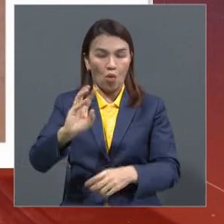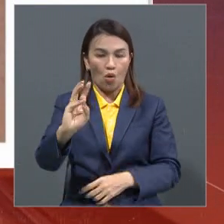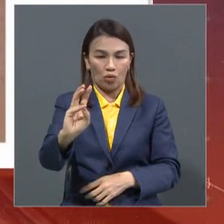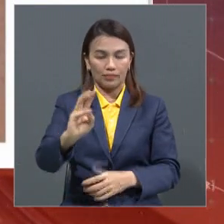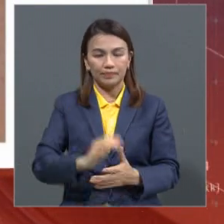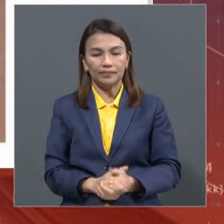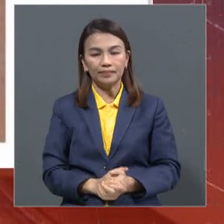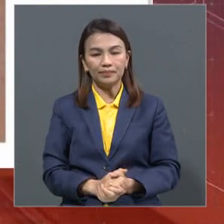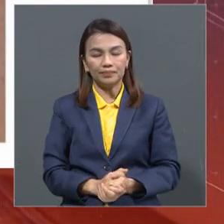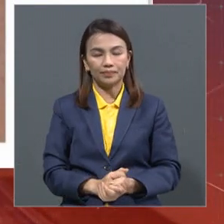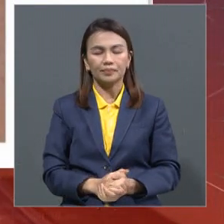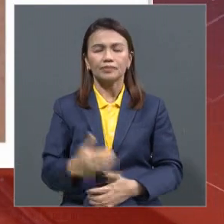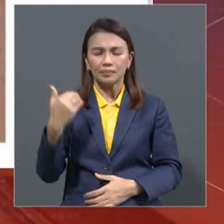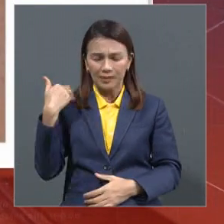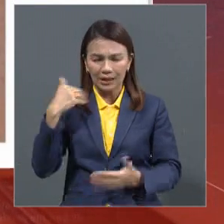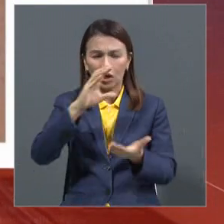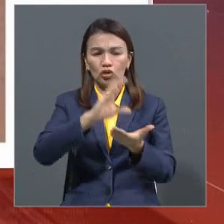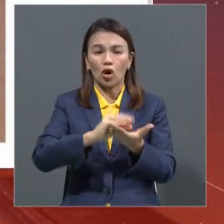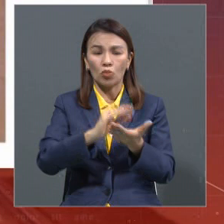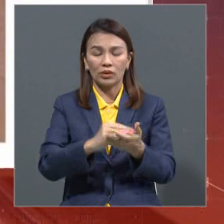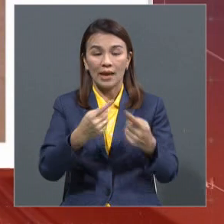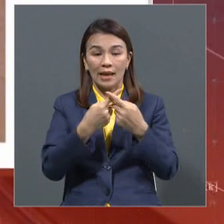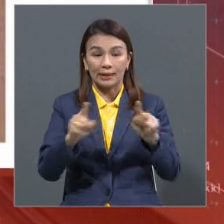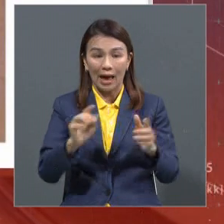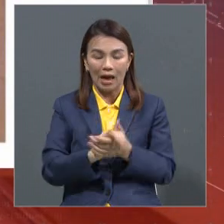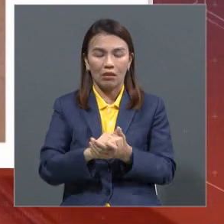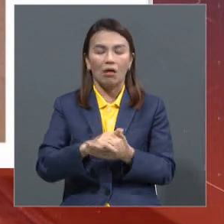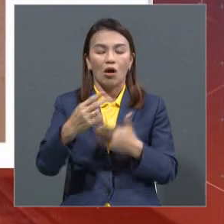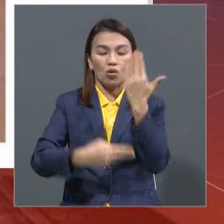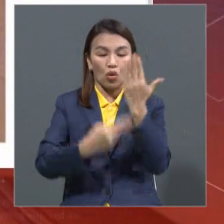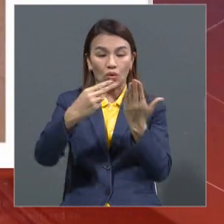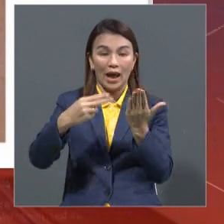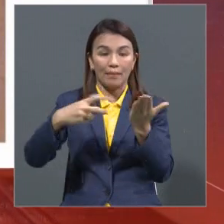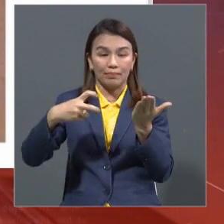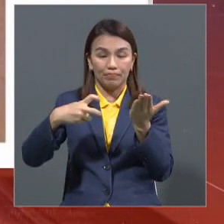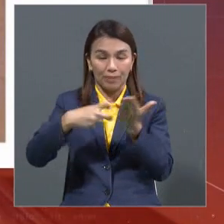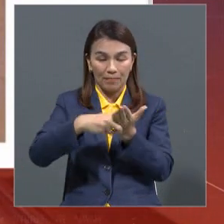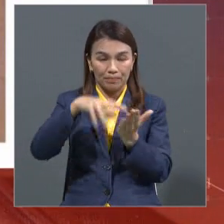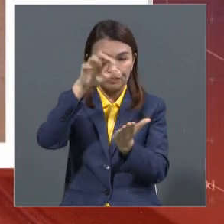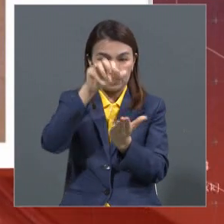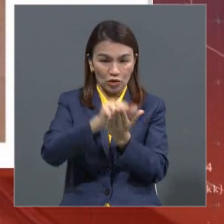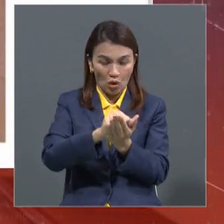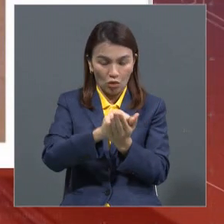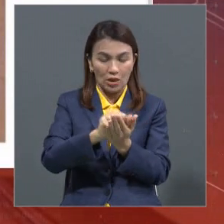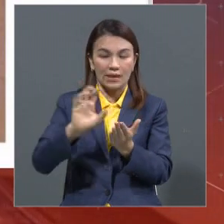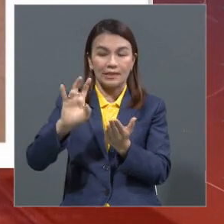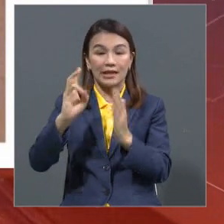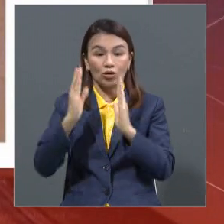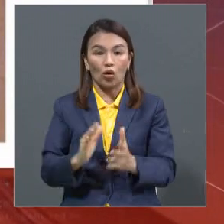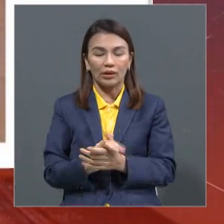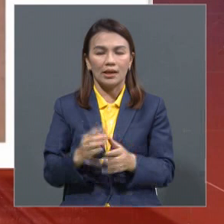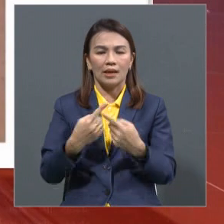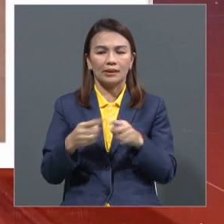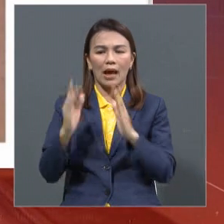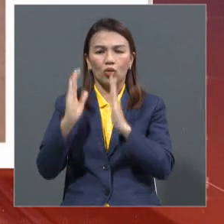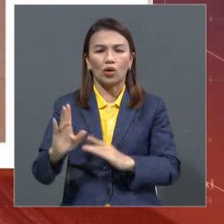ตอนแรกเนี่ยมันมีข้อมูลออกมาว่าแต่ว่าในใบบุคกิ้งที่จองโรงแรมมามี 7คนพบว่าตกลงคนที่ 7เนี่ยไม่ใช่อย่างที่